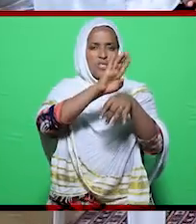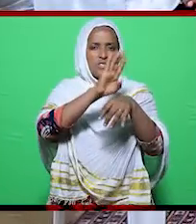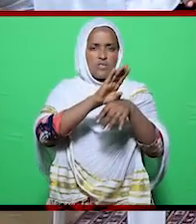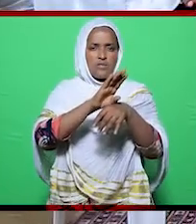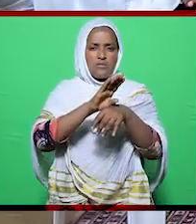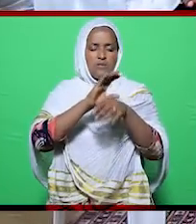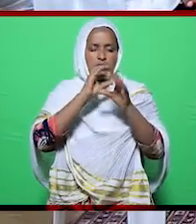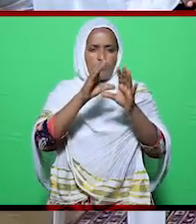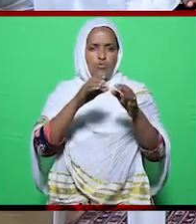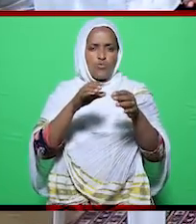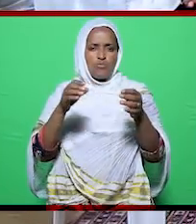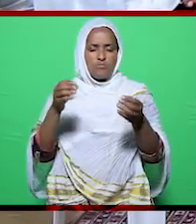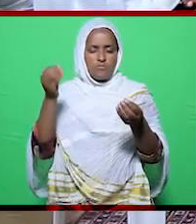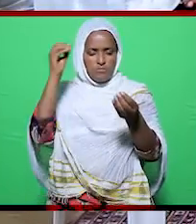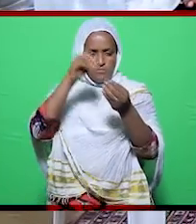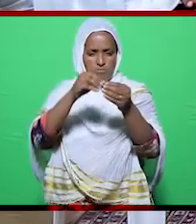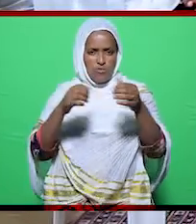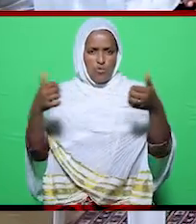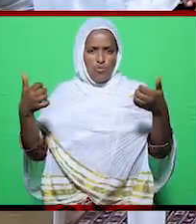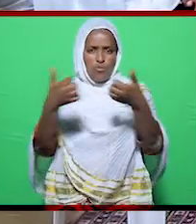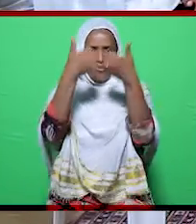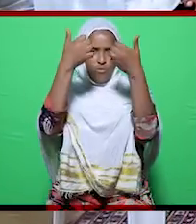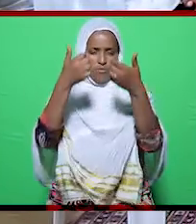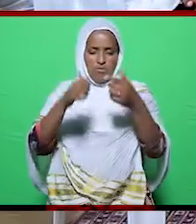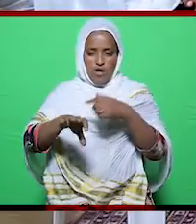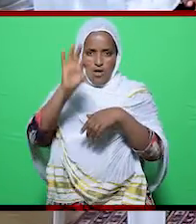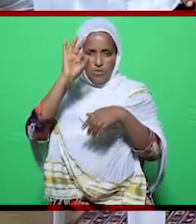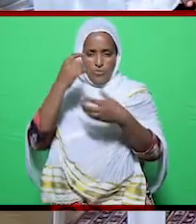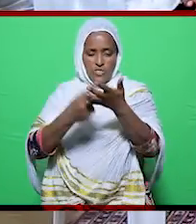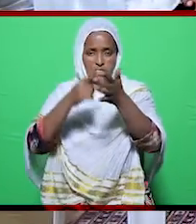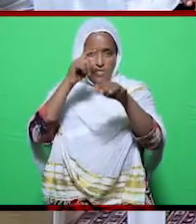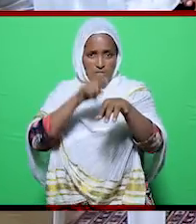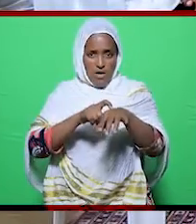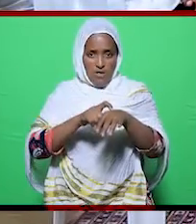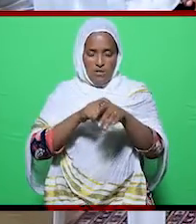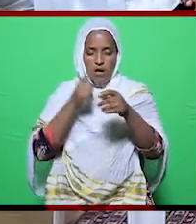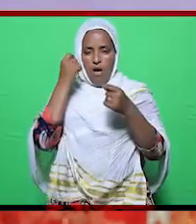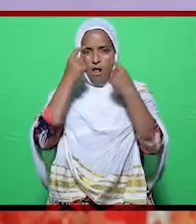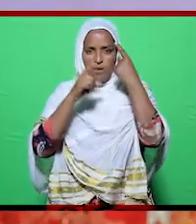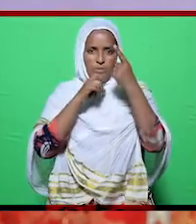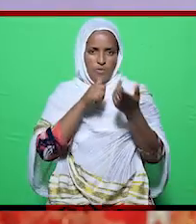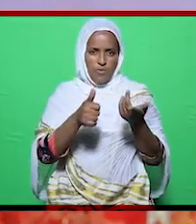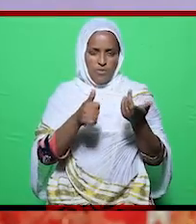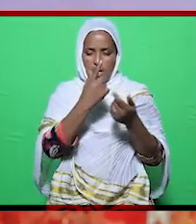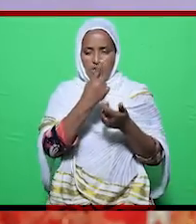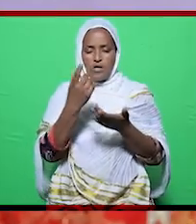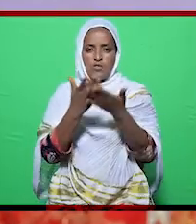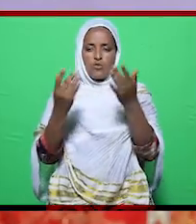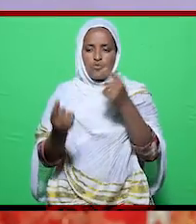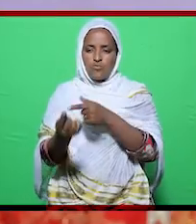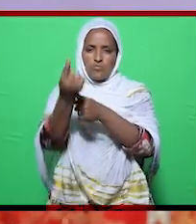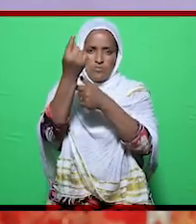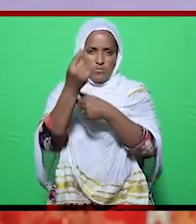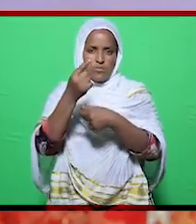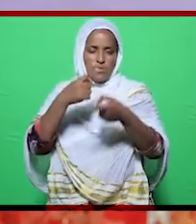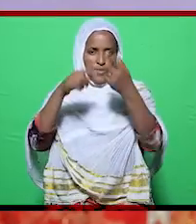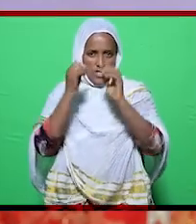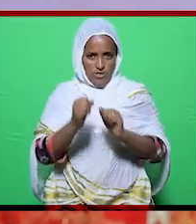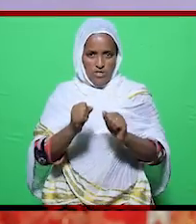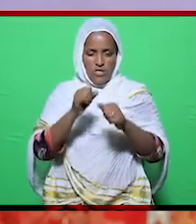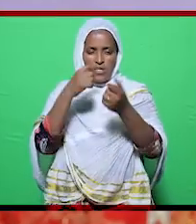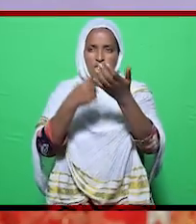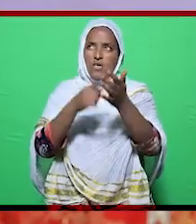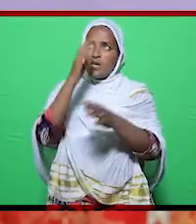ኦርቶዶክሳዊ ያልሆነ ሲያዩት የሚያምር አስተምሮን ግን የቤተክርስቲያኒቷን አስተምሮ ፈጽሞ የሚያፋልስ ሆኖ እናገኘዋለን በዚህ